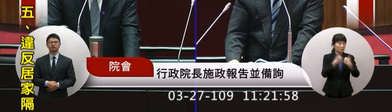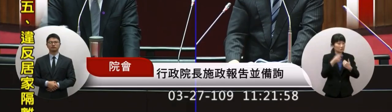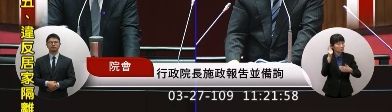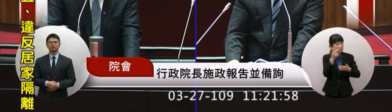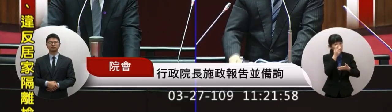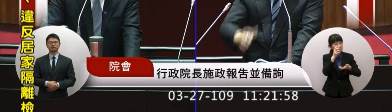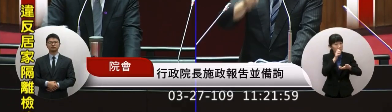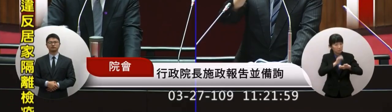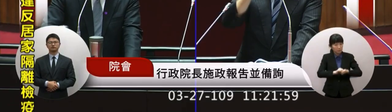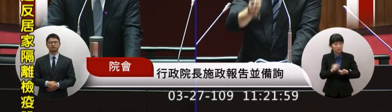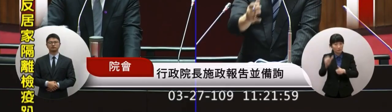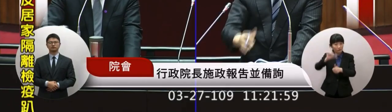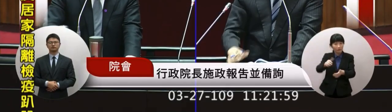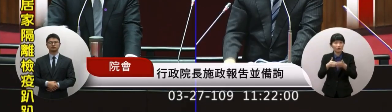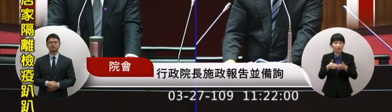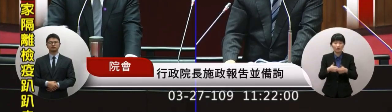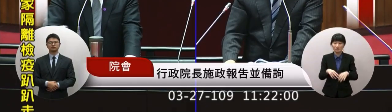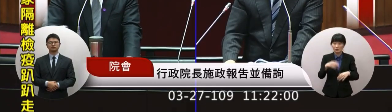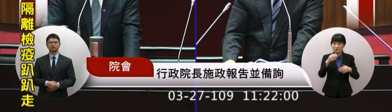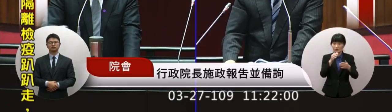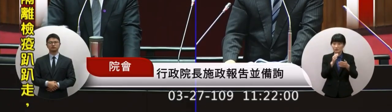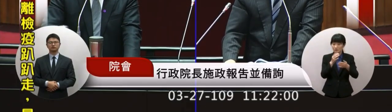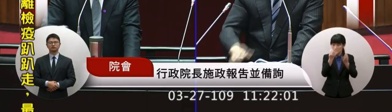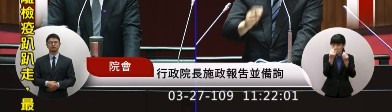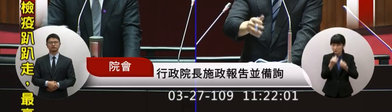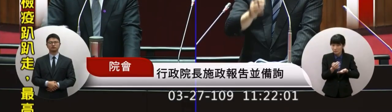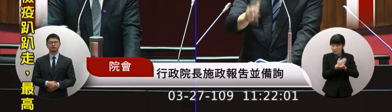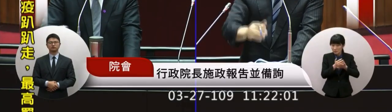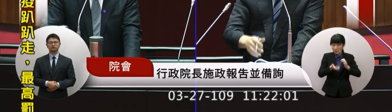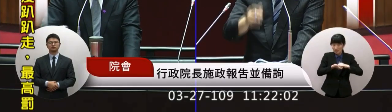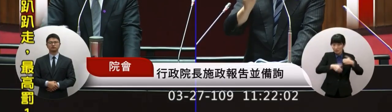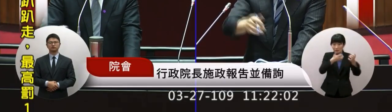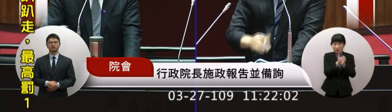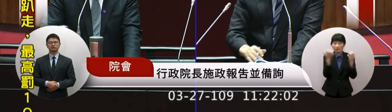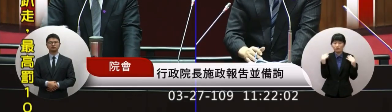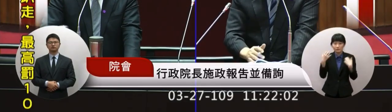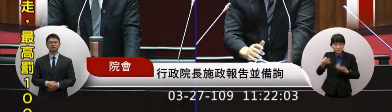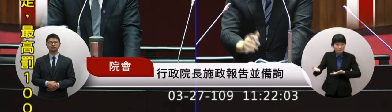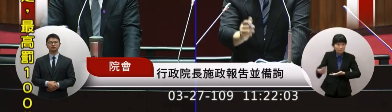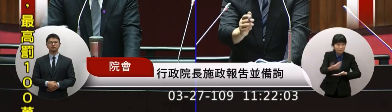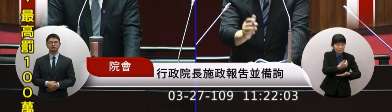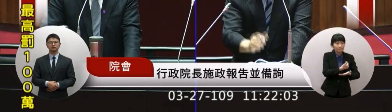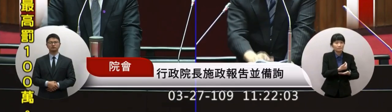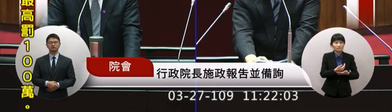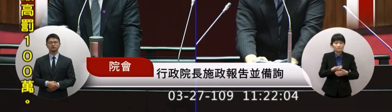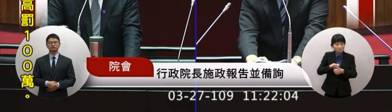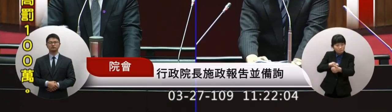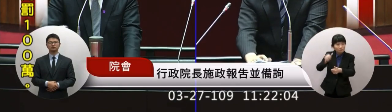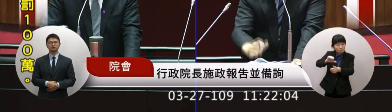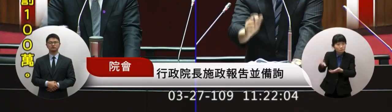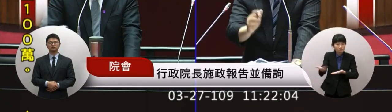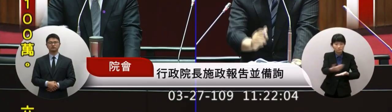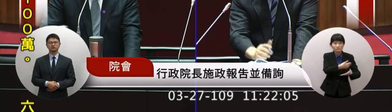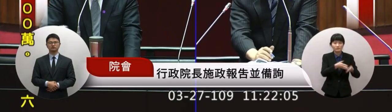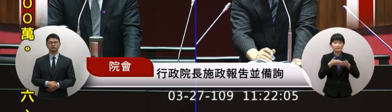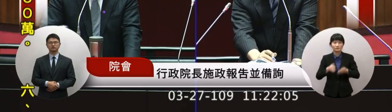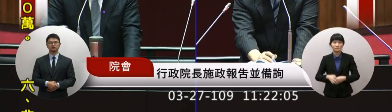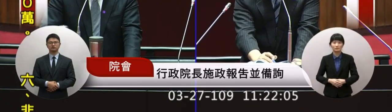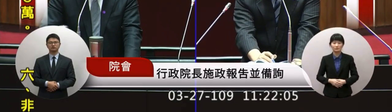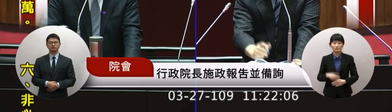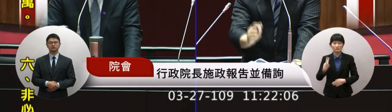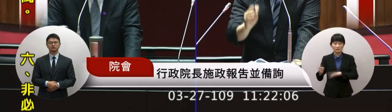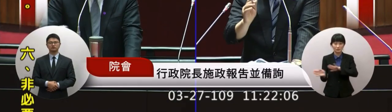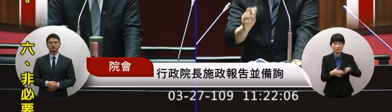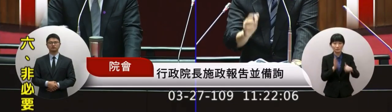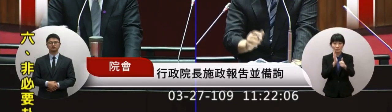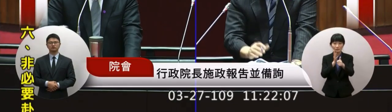计部再没有追的话，那就审计部失职。我认为这个是民脂民膏本来就应该要追。那个院长，我再请教你